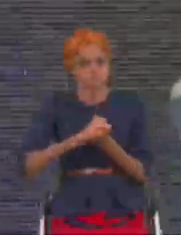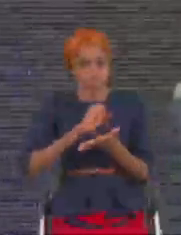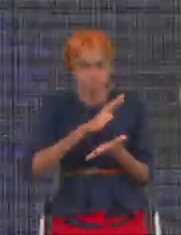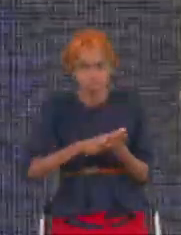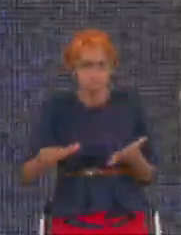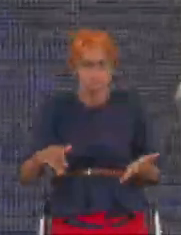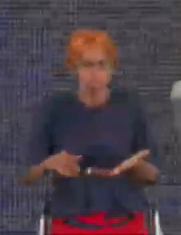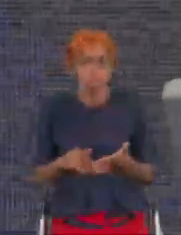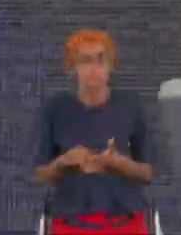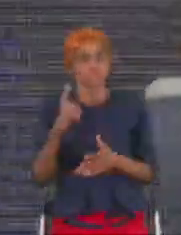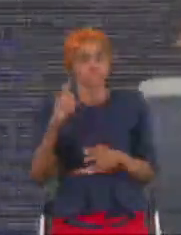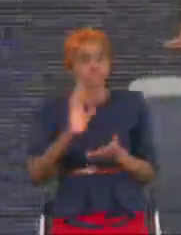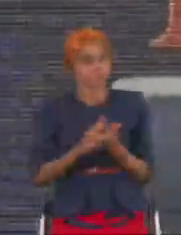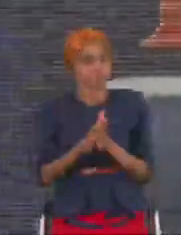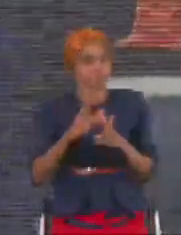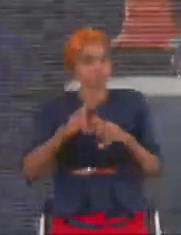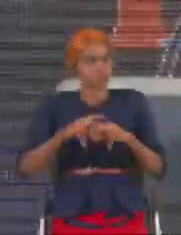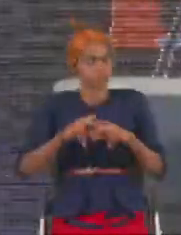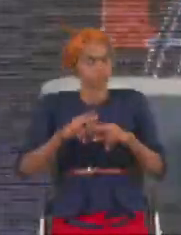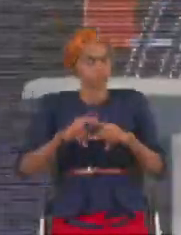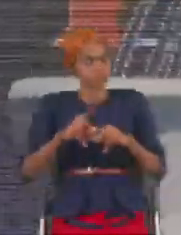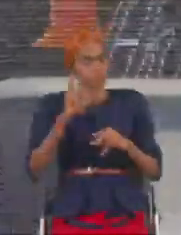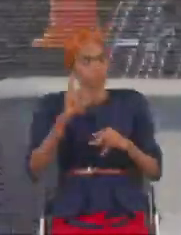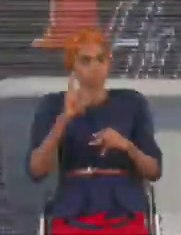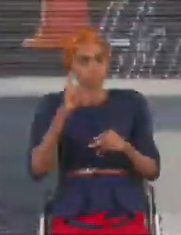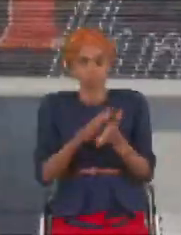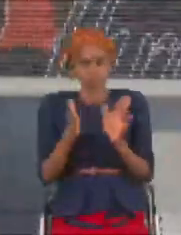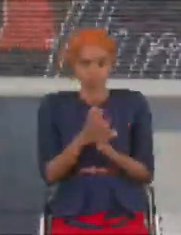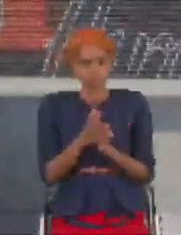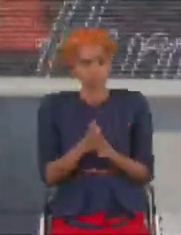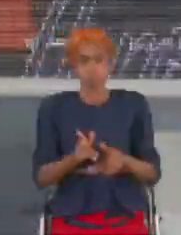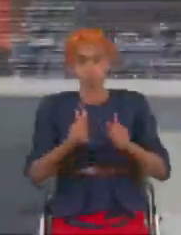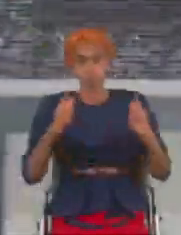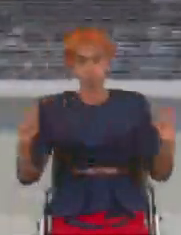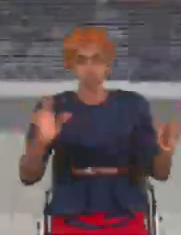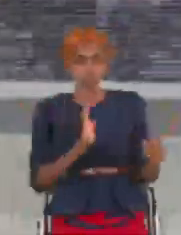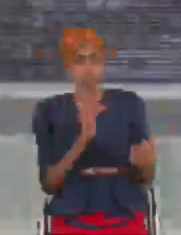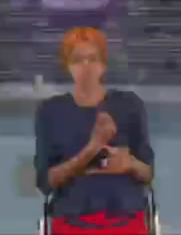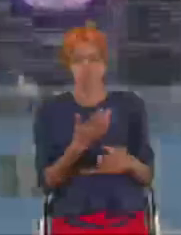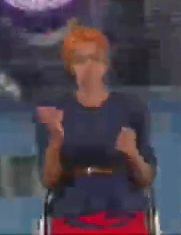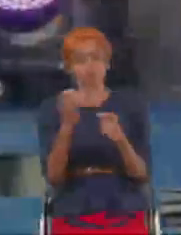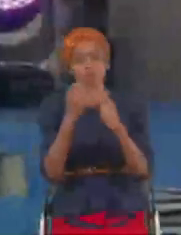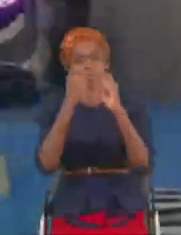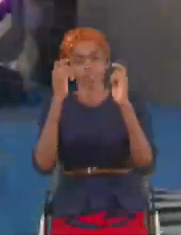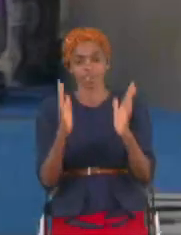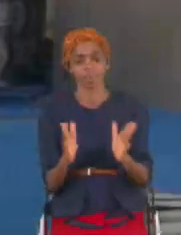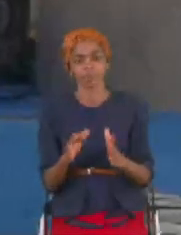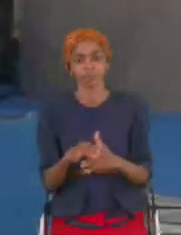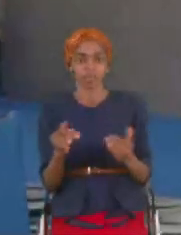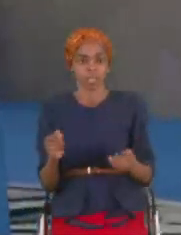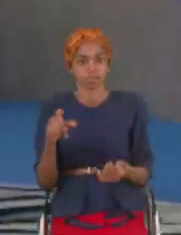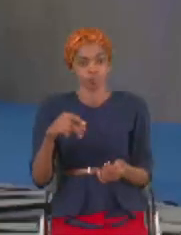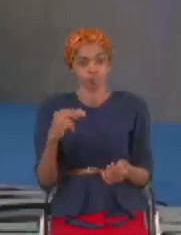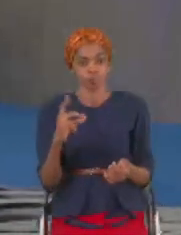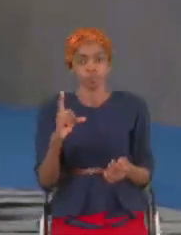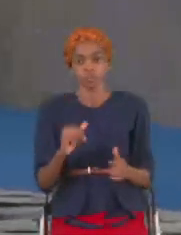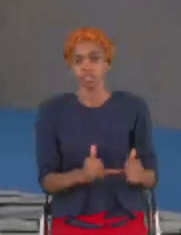incroyable tu deviendras le sel et tu deviendras et daniel darc incroyable maintenant l'apôtre